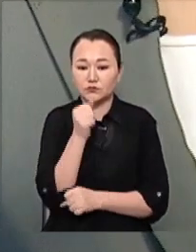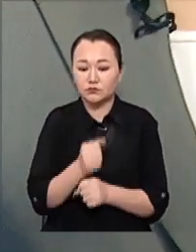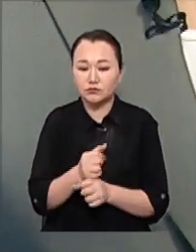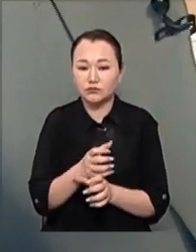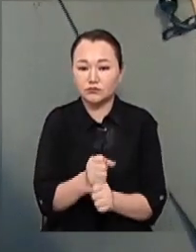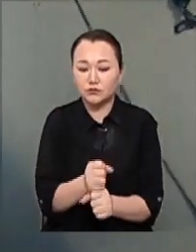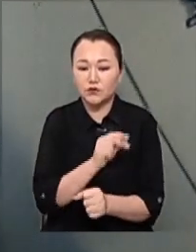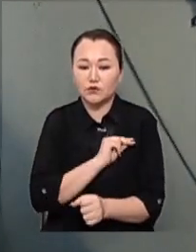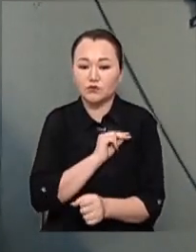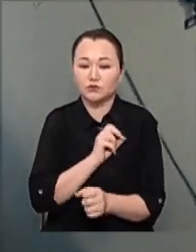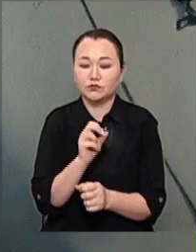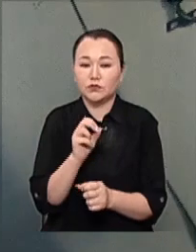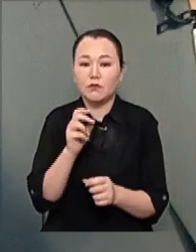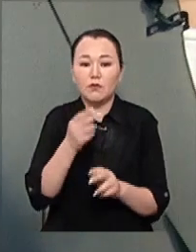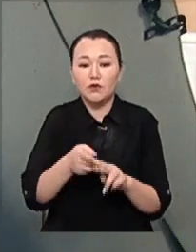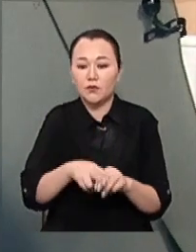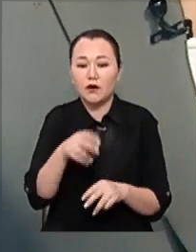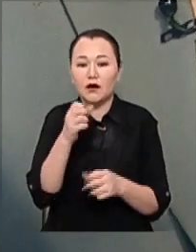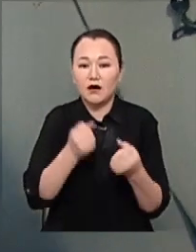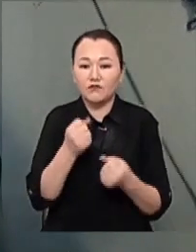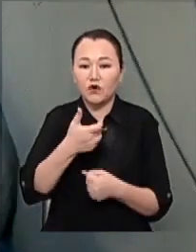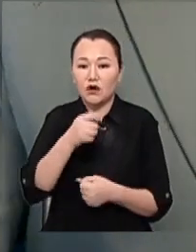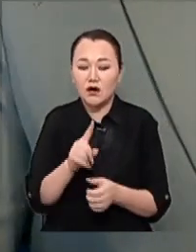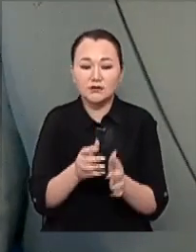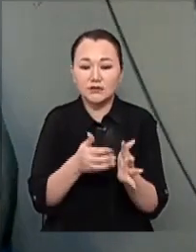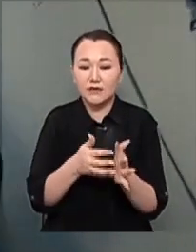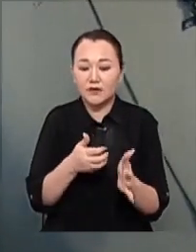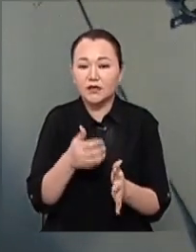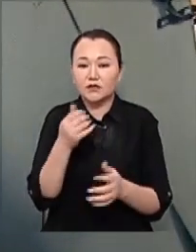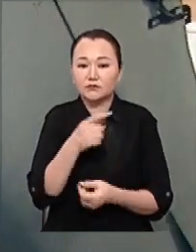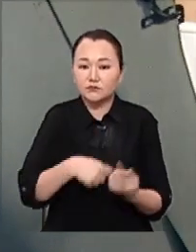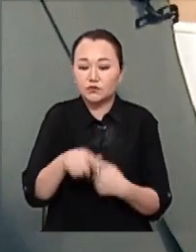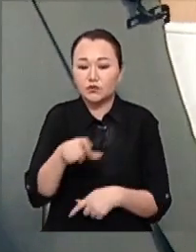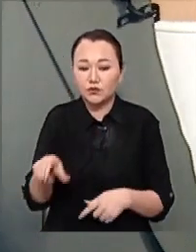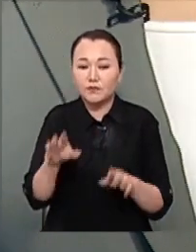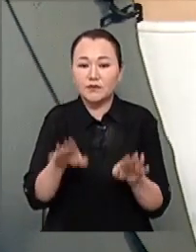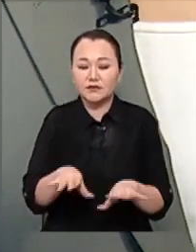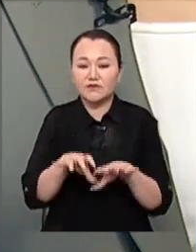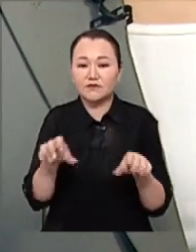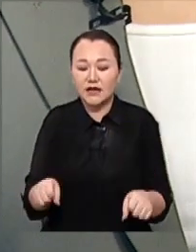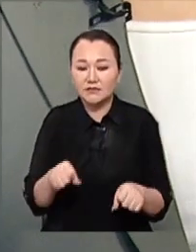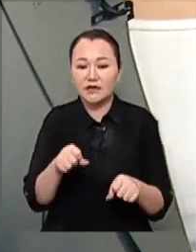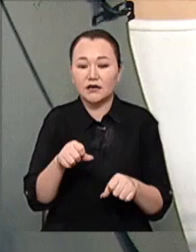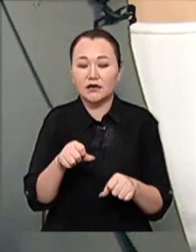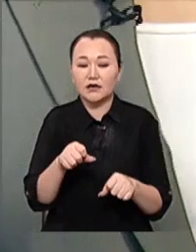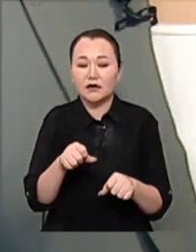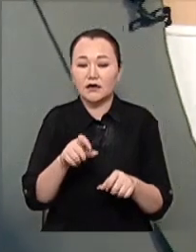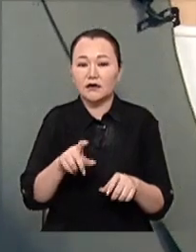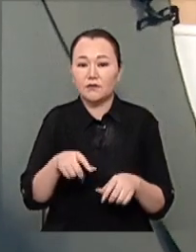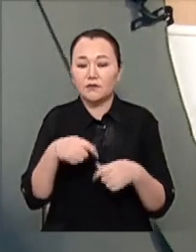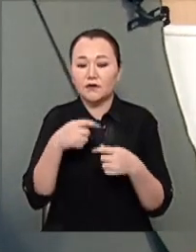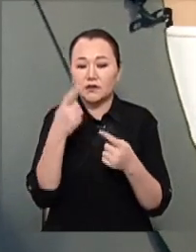жіберген. Өйткені өңірде автогаз тапшы. Кәсіпкерлер бұл жағдайға жергілікті биліктің жеткізгенін